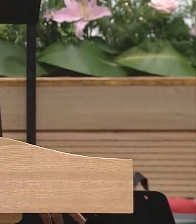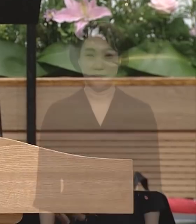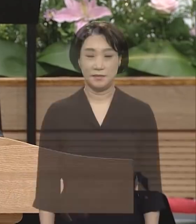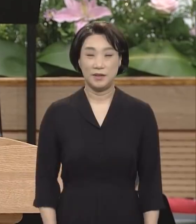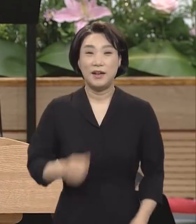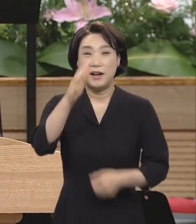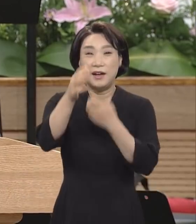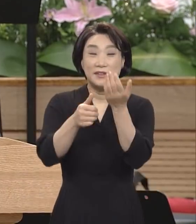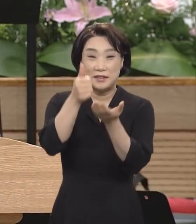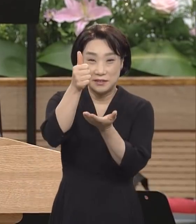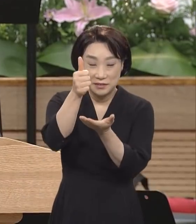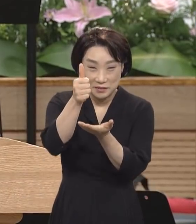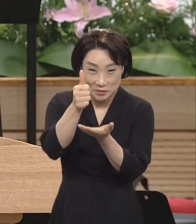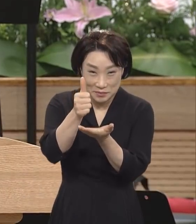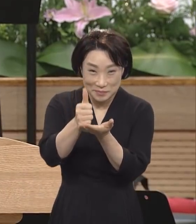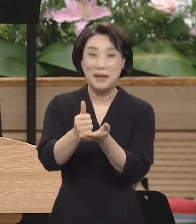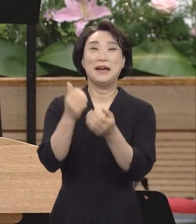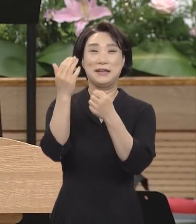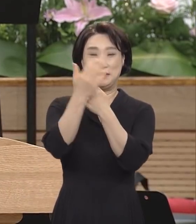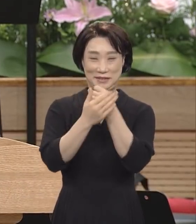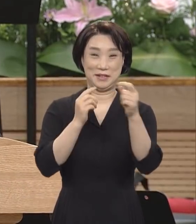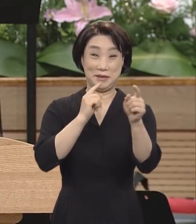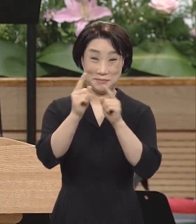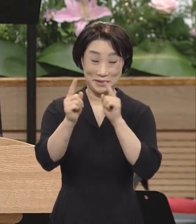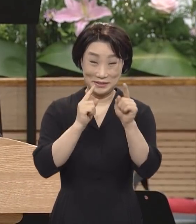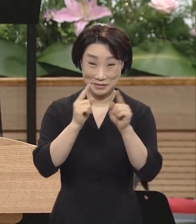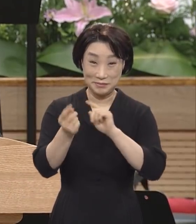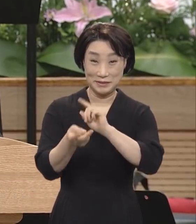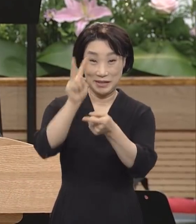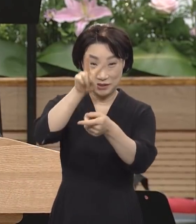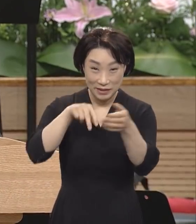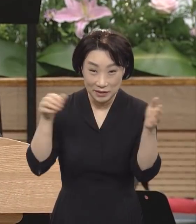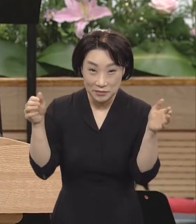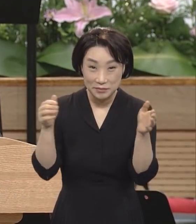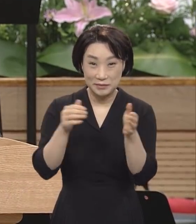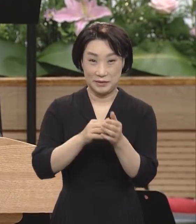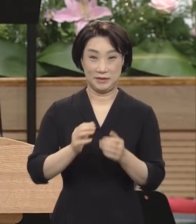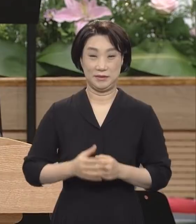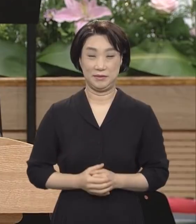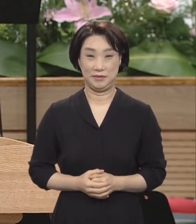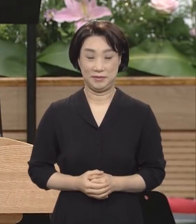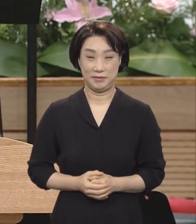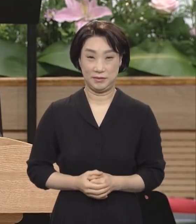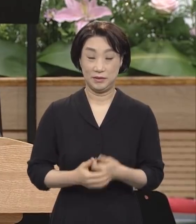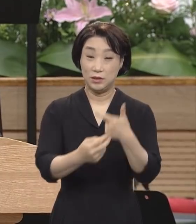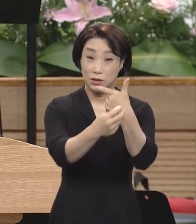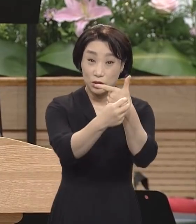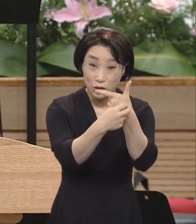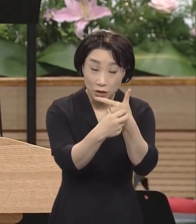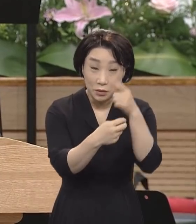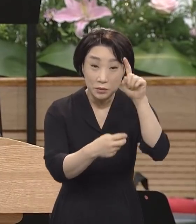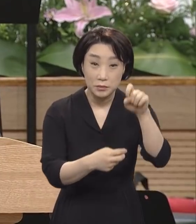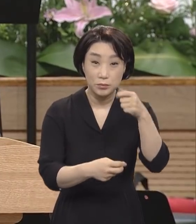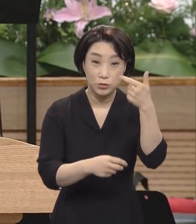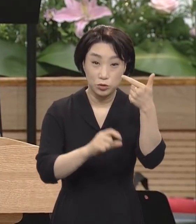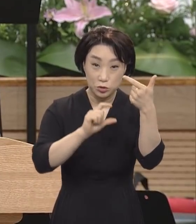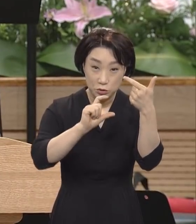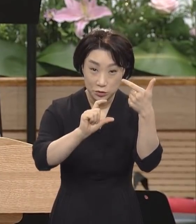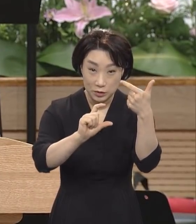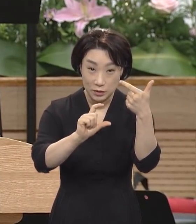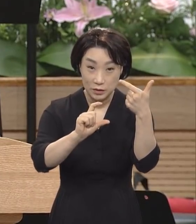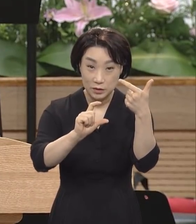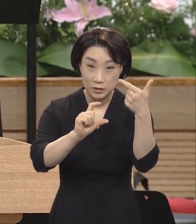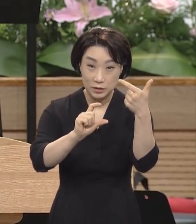하나님의 말씀을 대독합니다 누가복음 16장